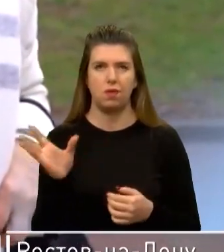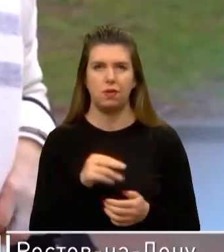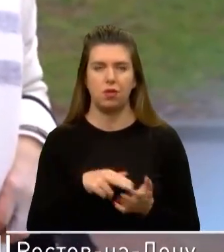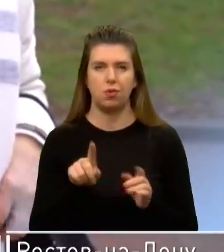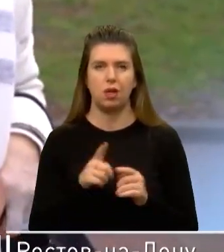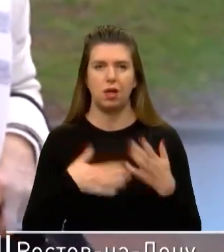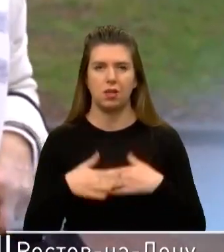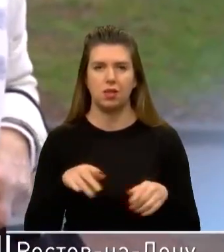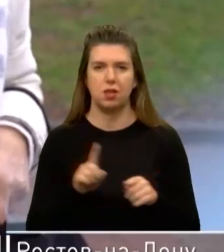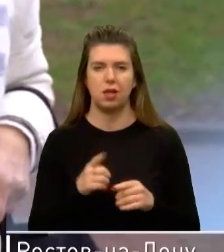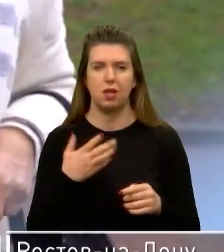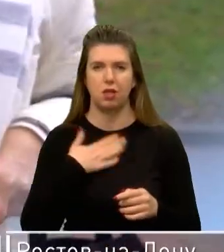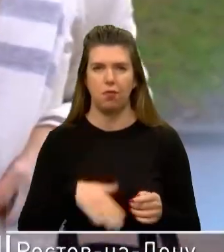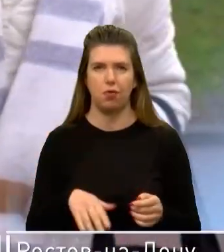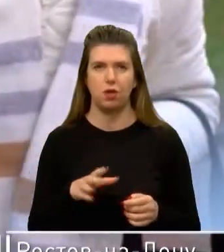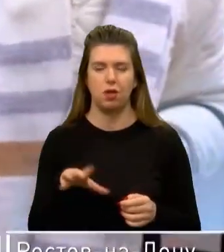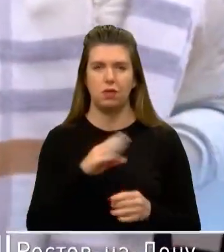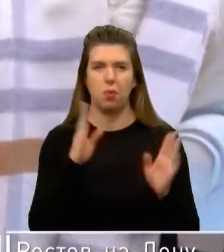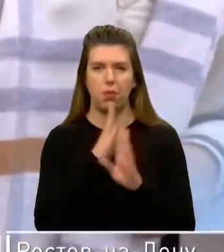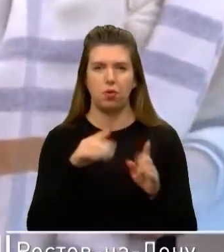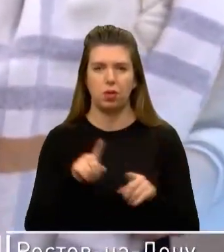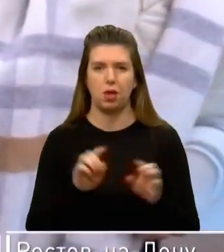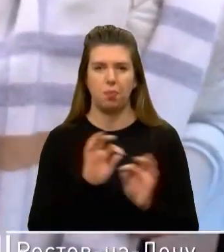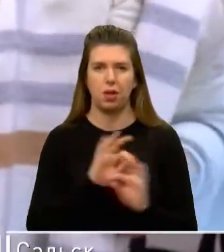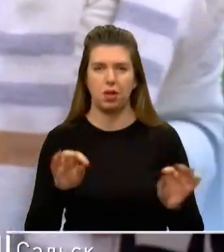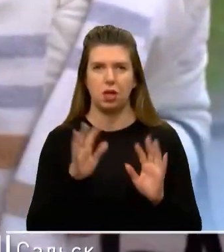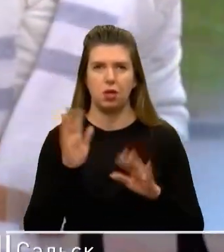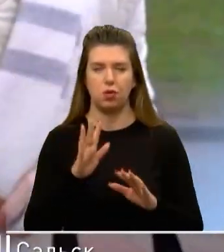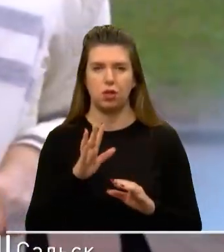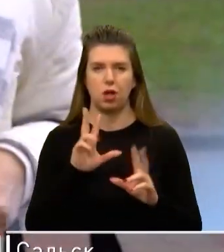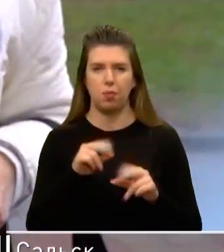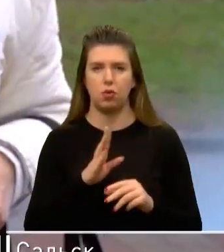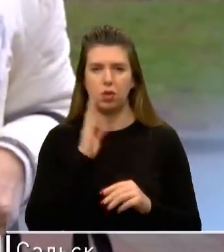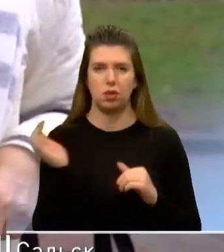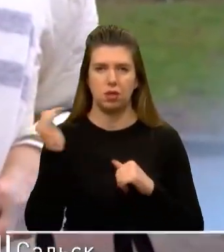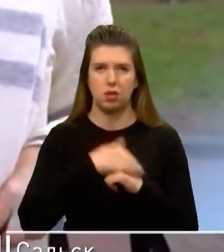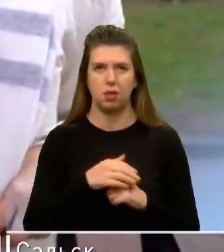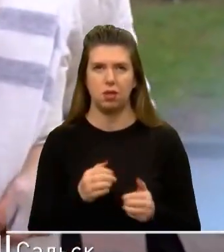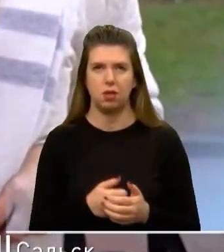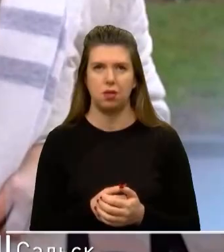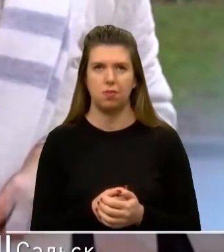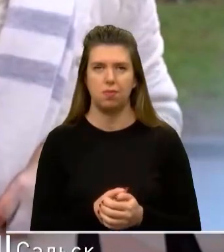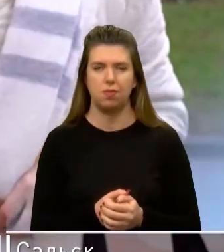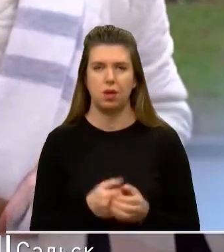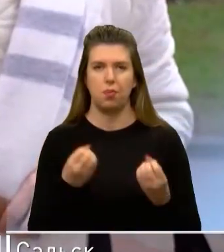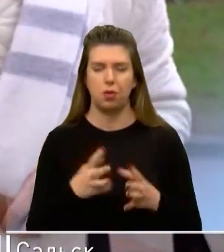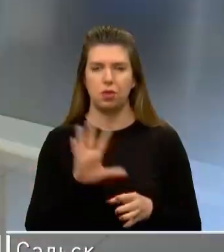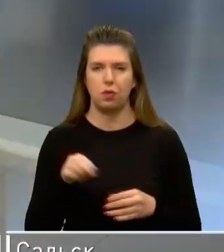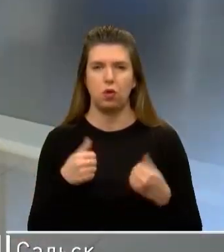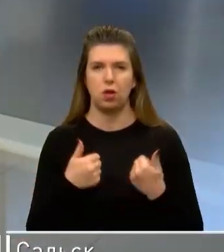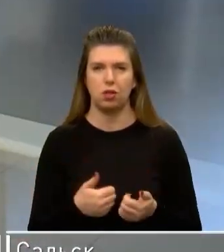такие радостные такие довольные сегодня и погода такая чудесная дождик с утра обещали на целый день Ну просто